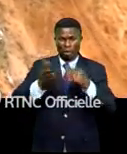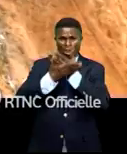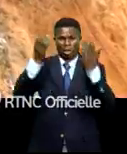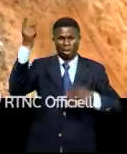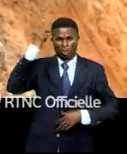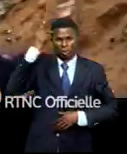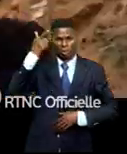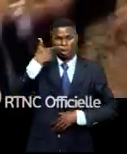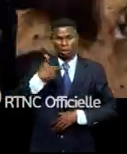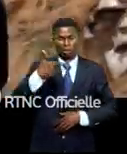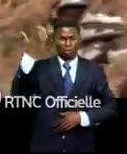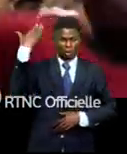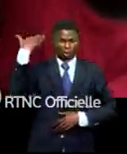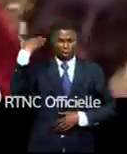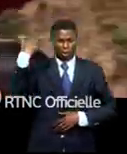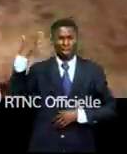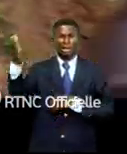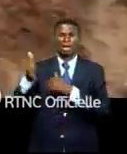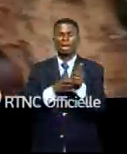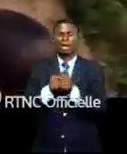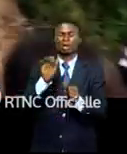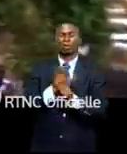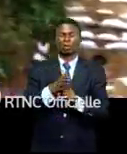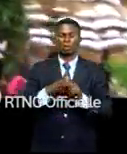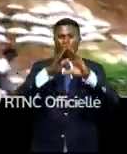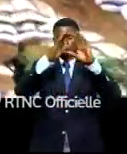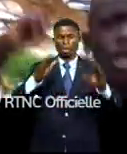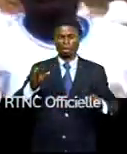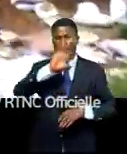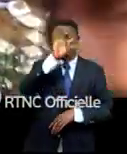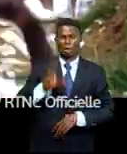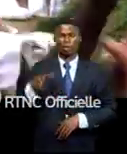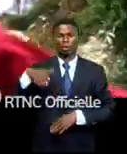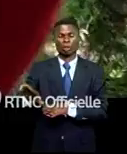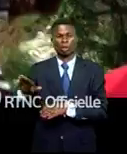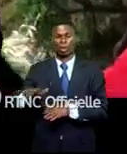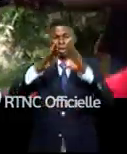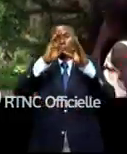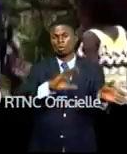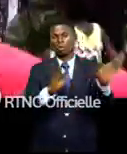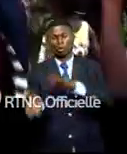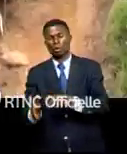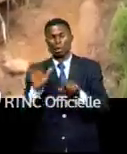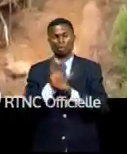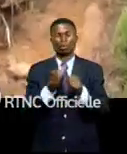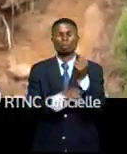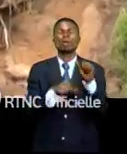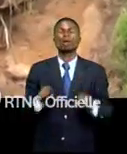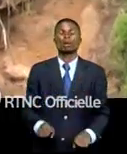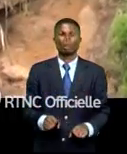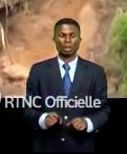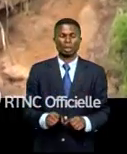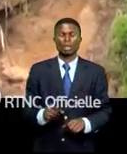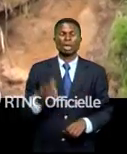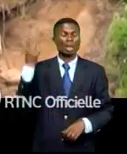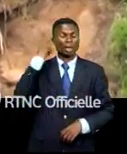de Kinshasa ces derniers jours ont causé des dégâts énormes dans la commune de Kisesso, écoulement des maisons et mort d'hommes. Ému par ces